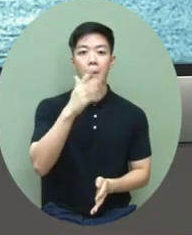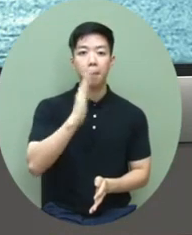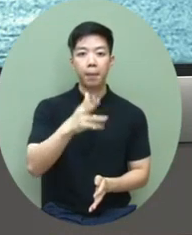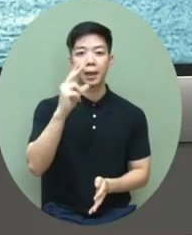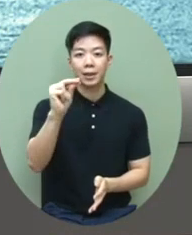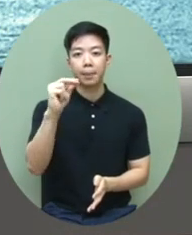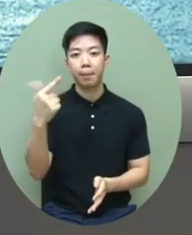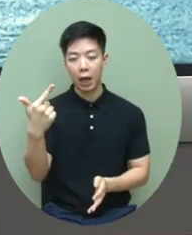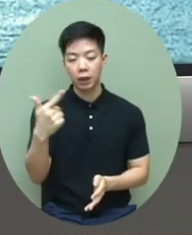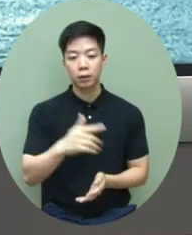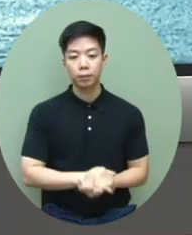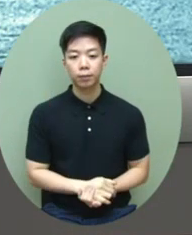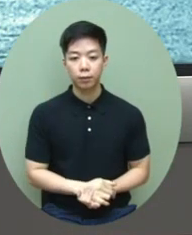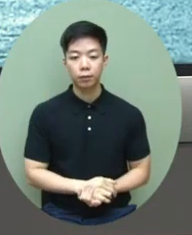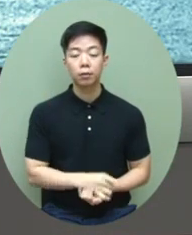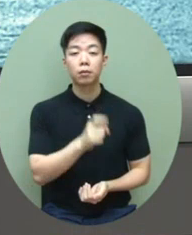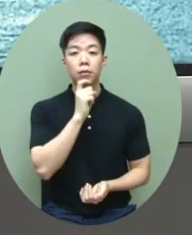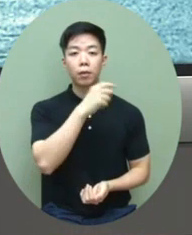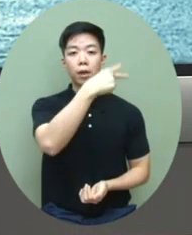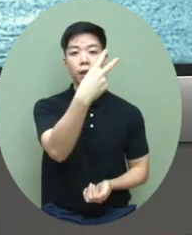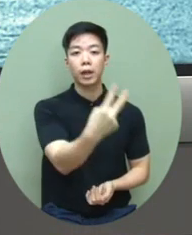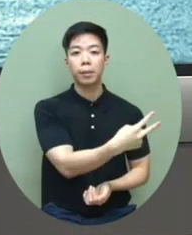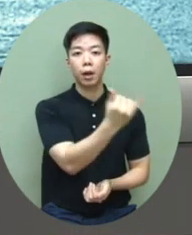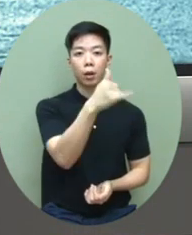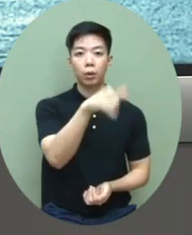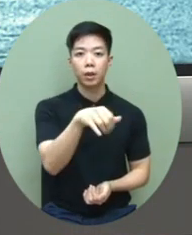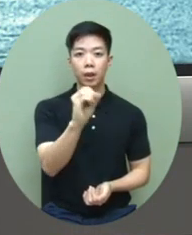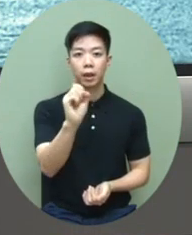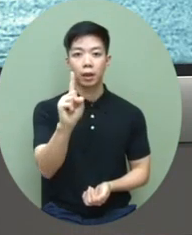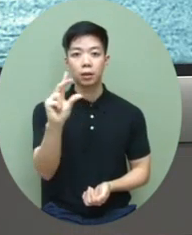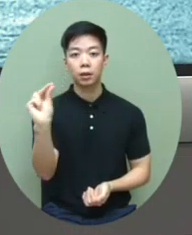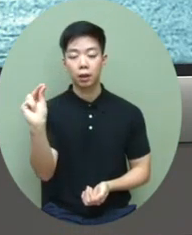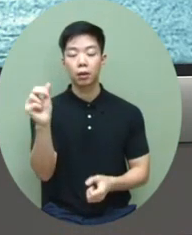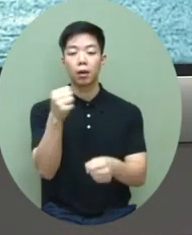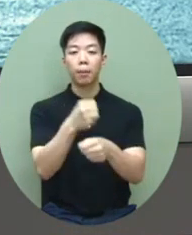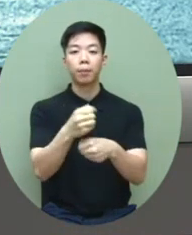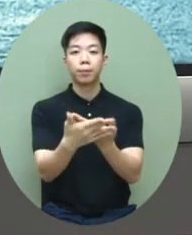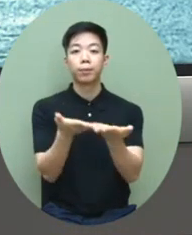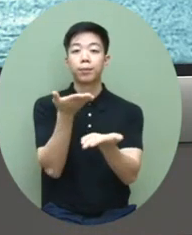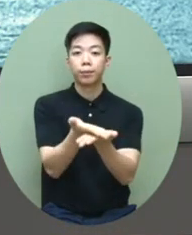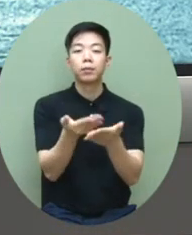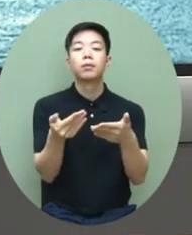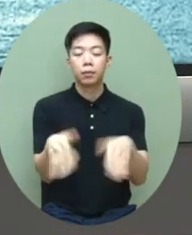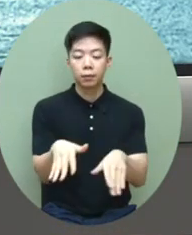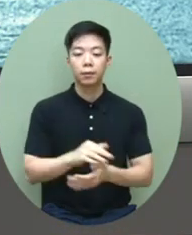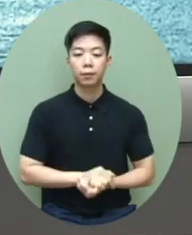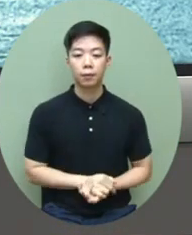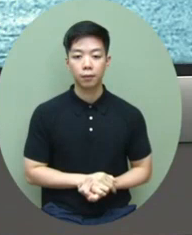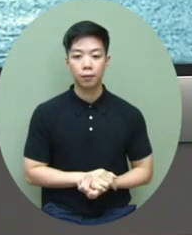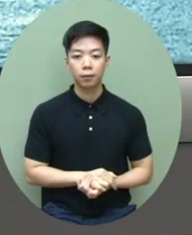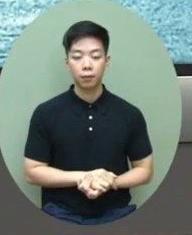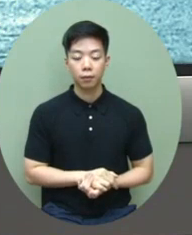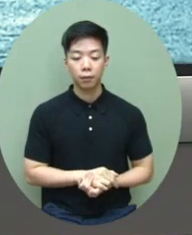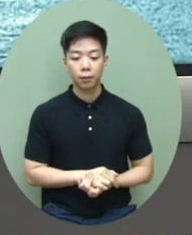26578名啦。另外咧，總計就共有26017名嘅員工咧，係已經翻回工作崗位嘅。咁